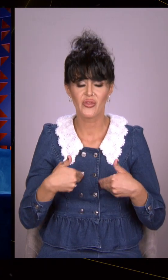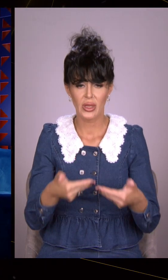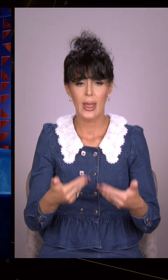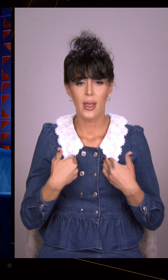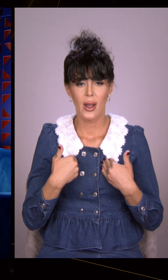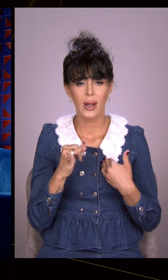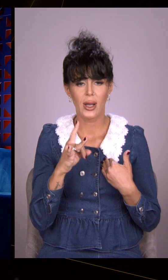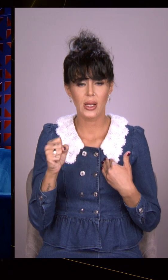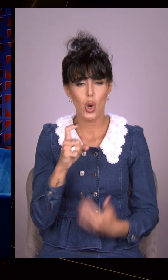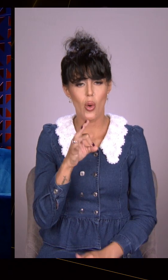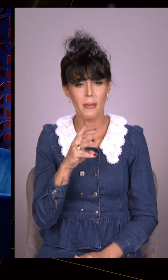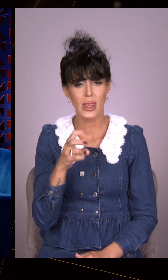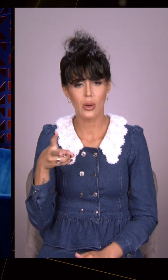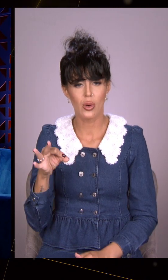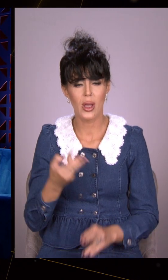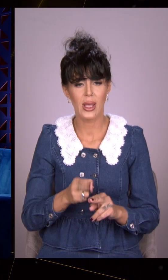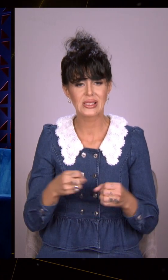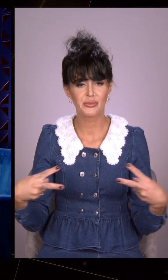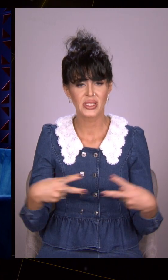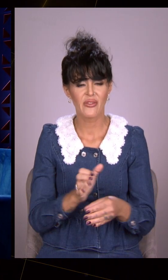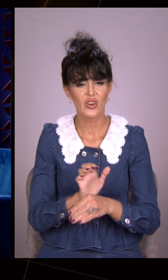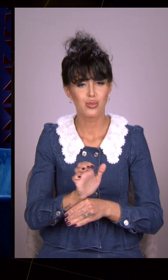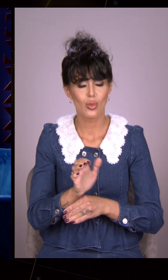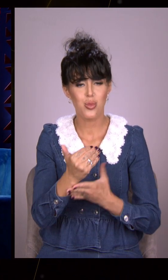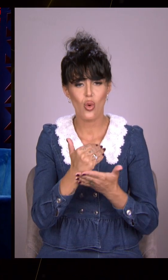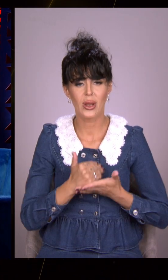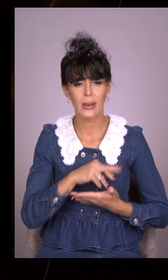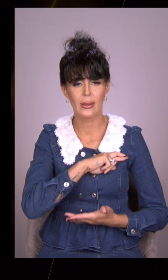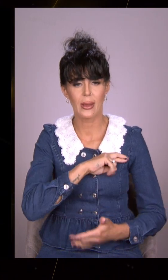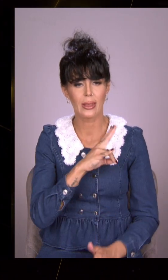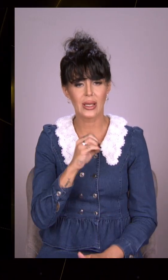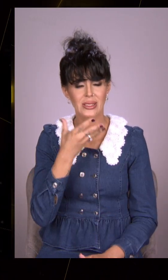Ірина Хоменко, і це спецвипуск програми «Я не забуду».